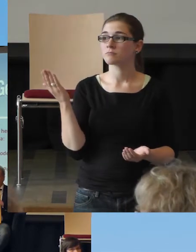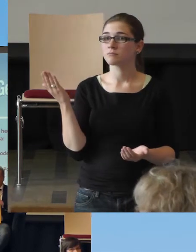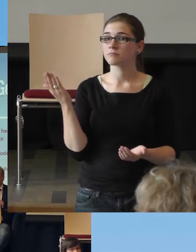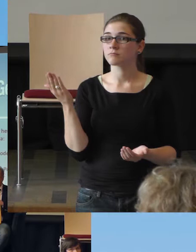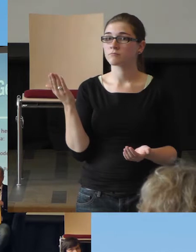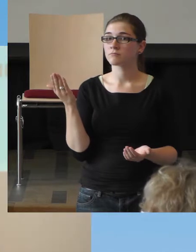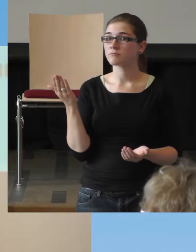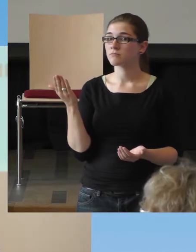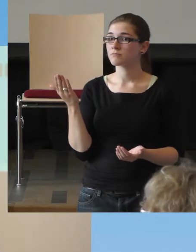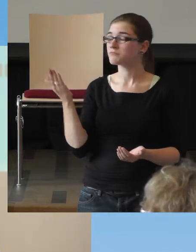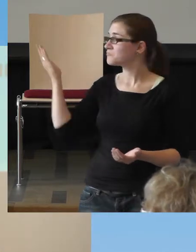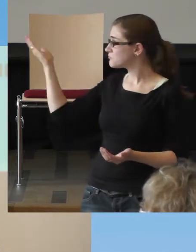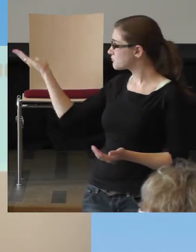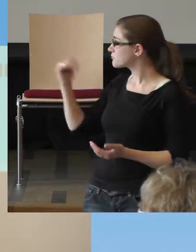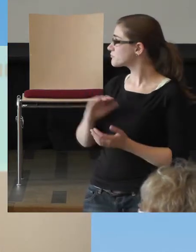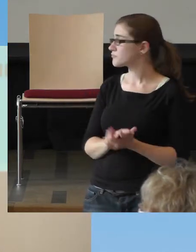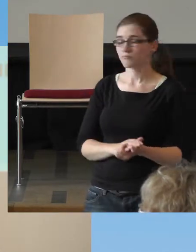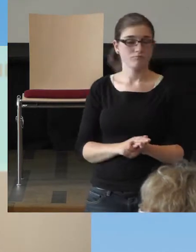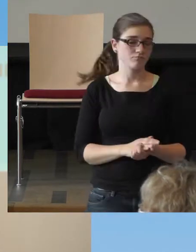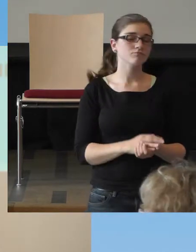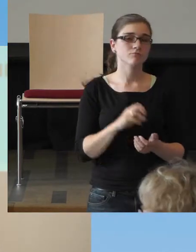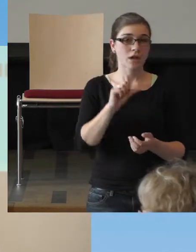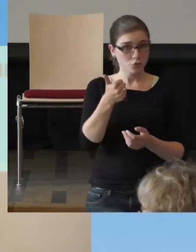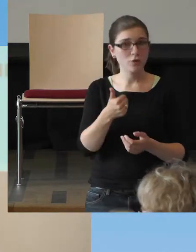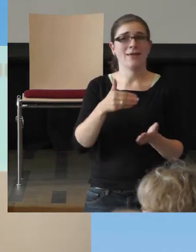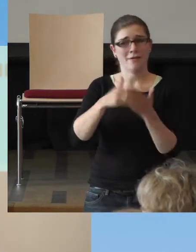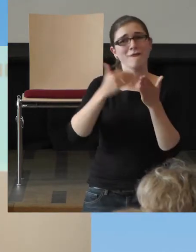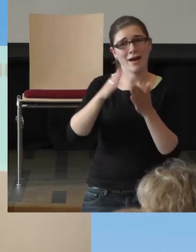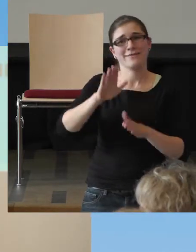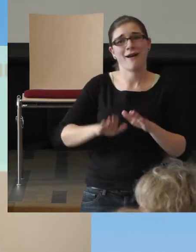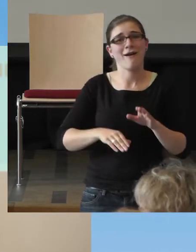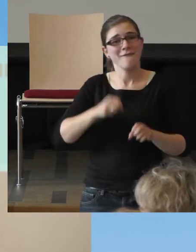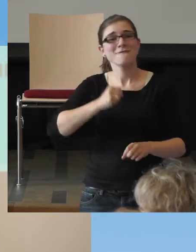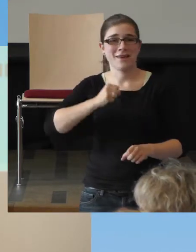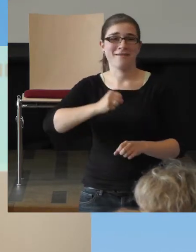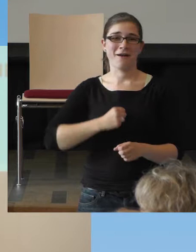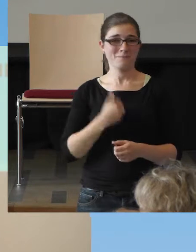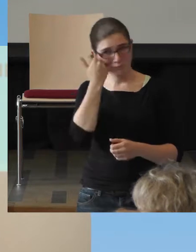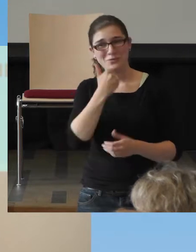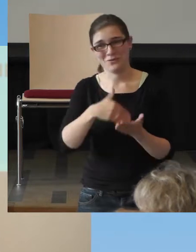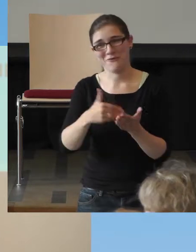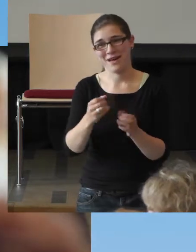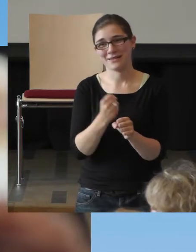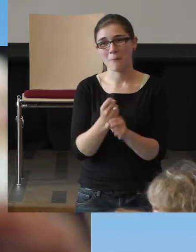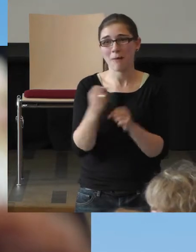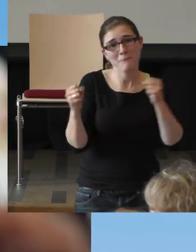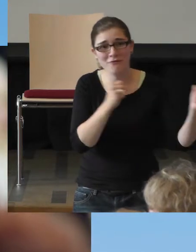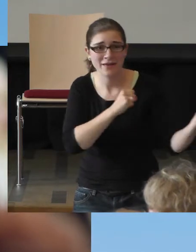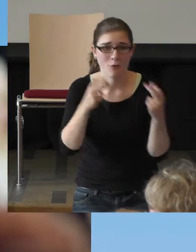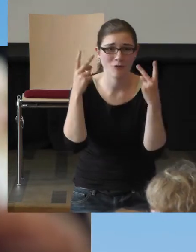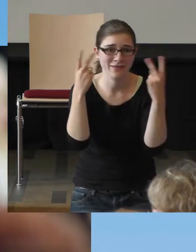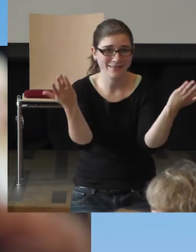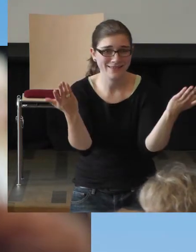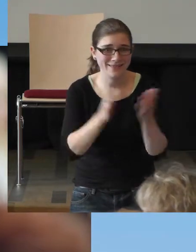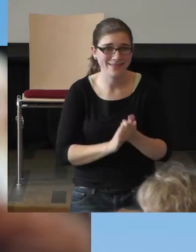Also meine mich jetzt. Also erst mal auf jeden Fall weiter wandern, also ich würde es wandern nicht sein lassen, wir haben ja das Thema Bewegung gehabt, also Bewegung ist